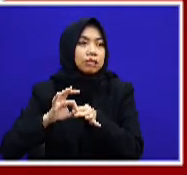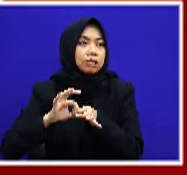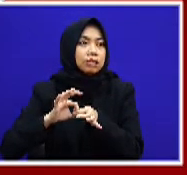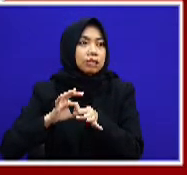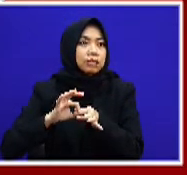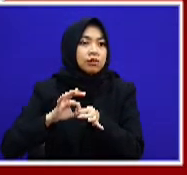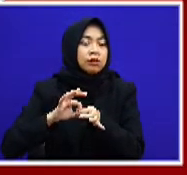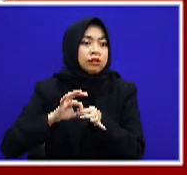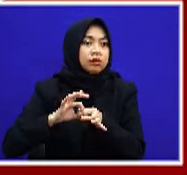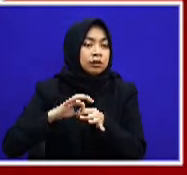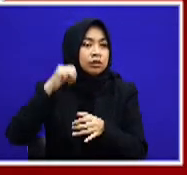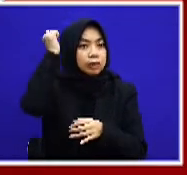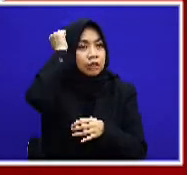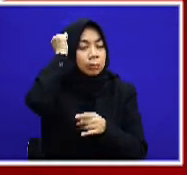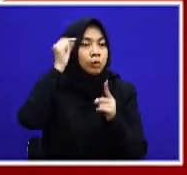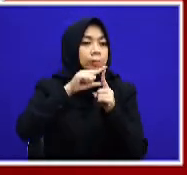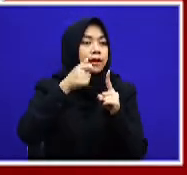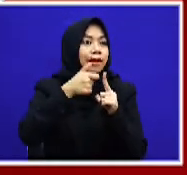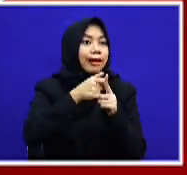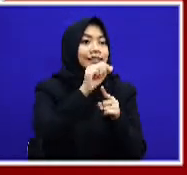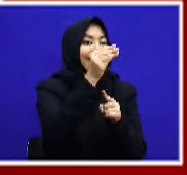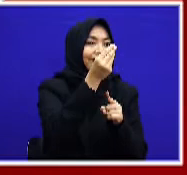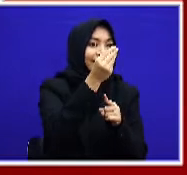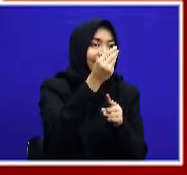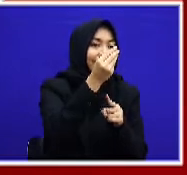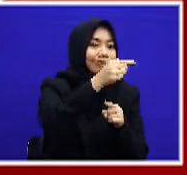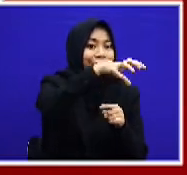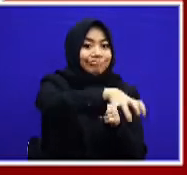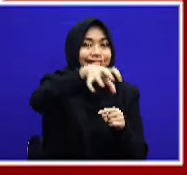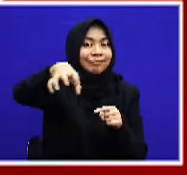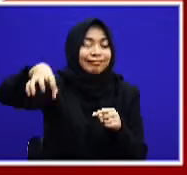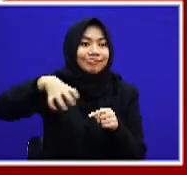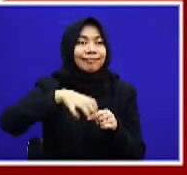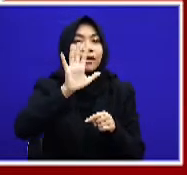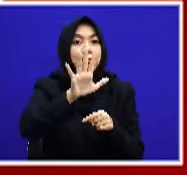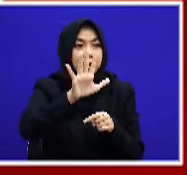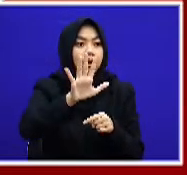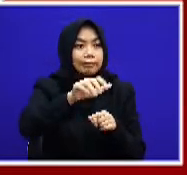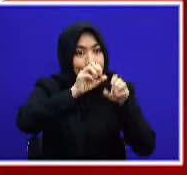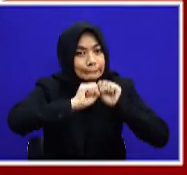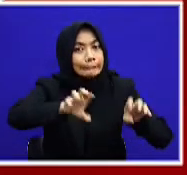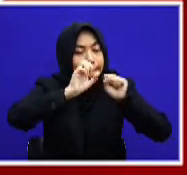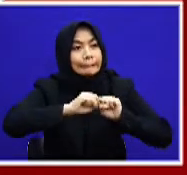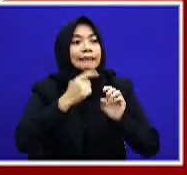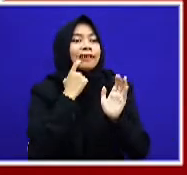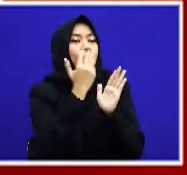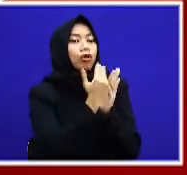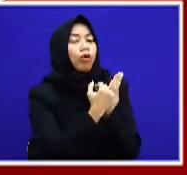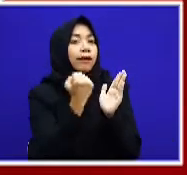ibu-ibu PKK di 5 wilayah DKI. Ya. Nah, sebab ibu-ibu ini mempunyai peran sangat penting sekali